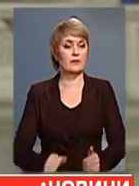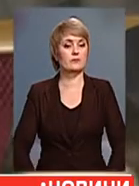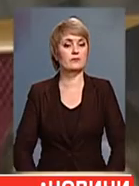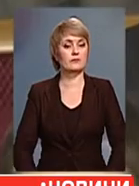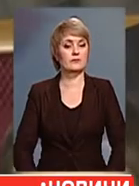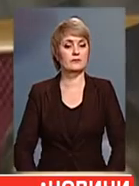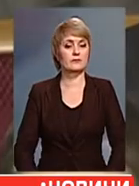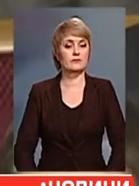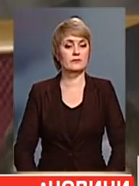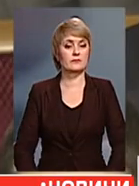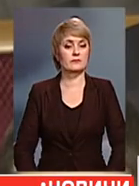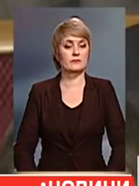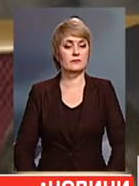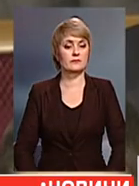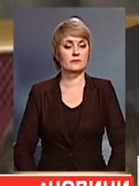То ми